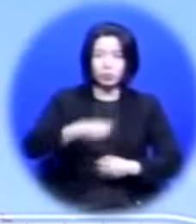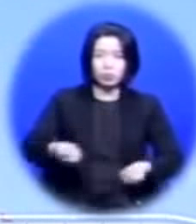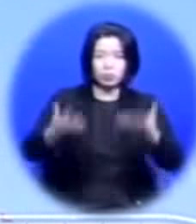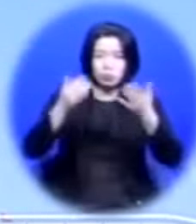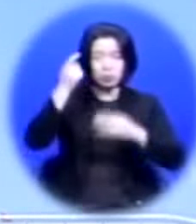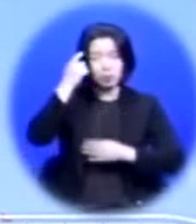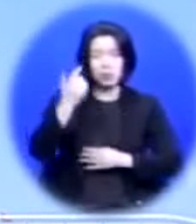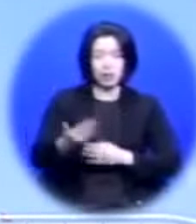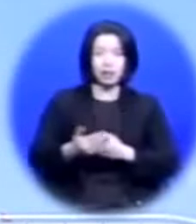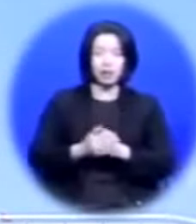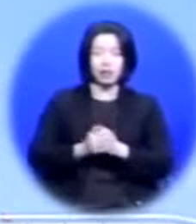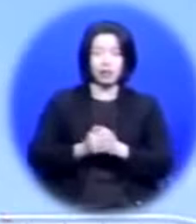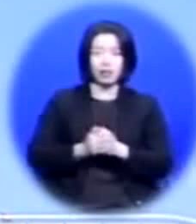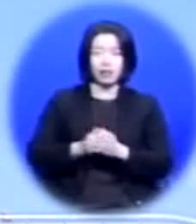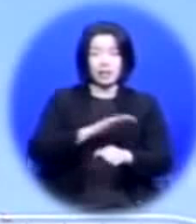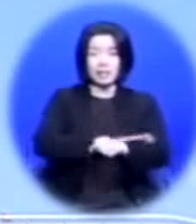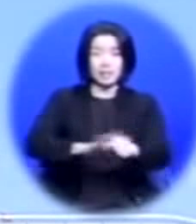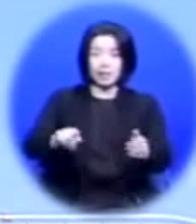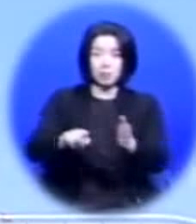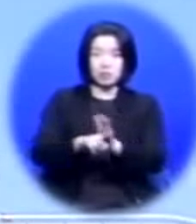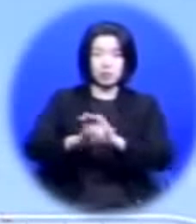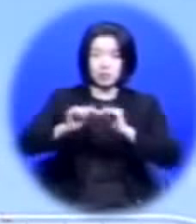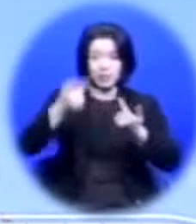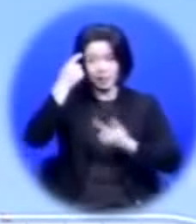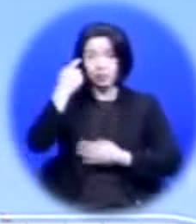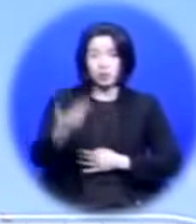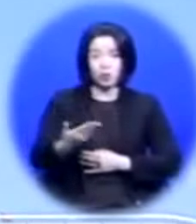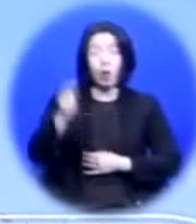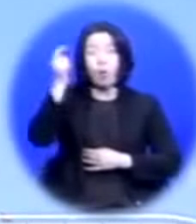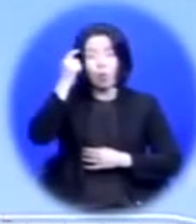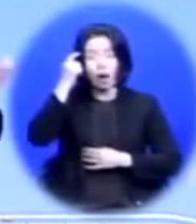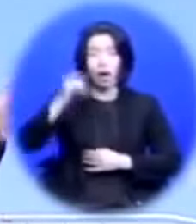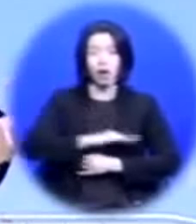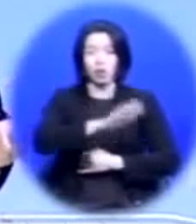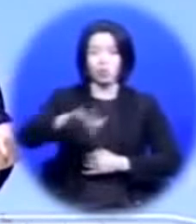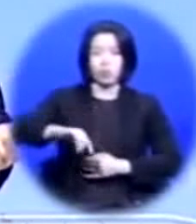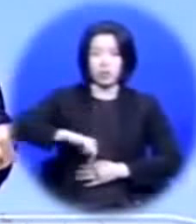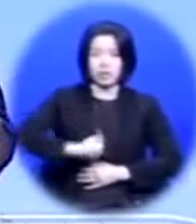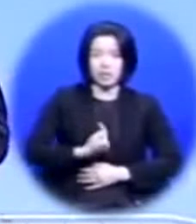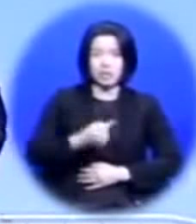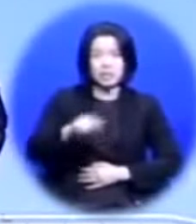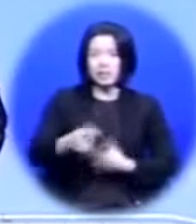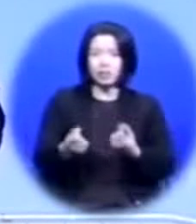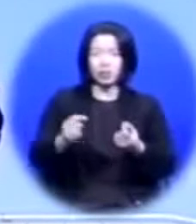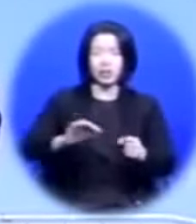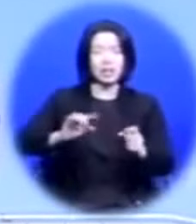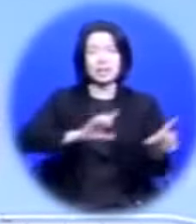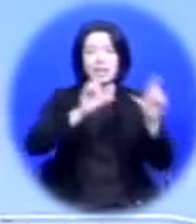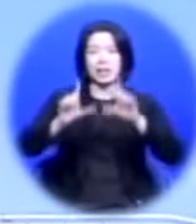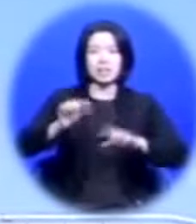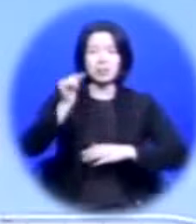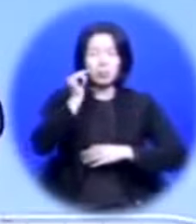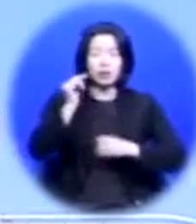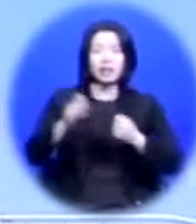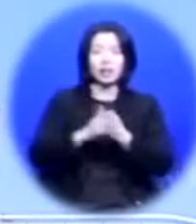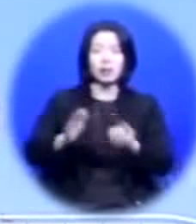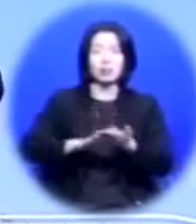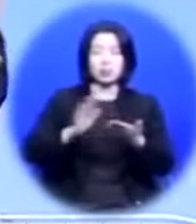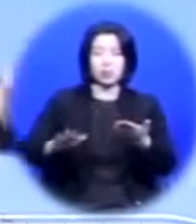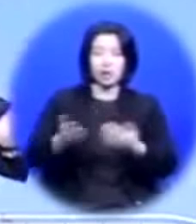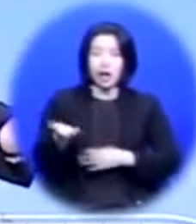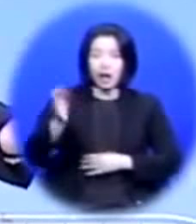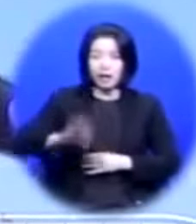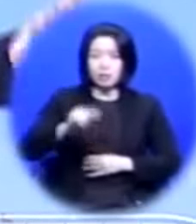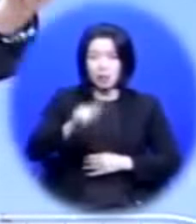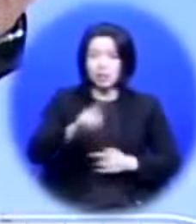축복입니까 잘 믿어지지가 않지요 왜 우리 자신이 그렇게 살지를 못했으니까 그런데 여러분이